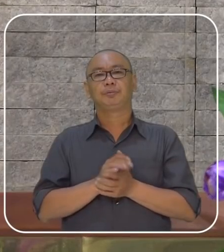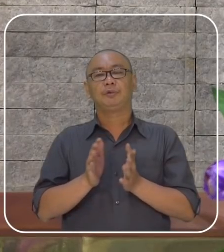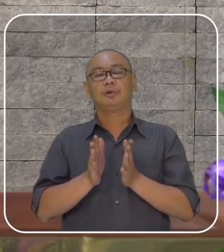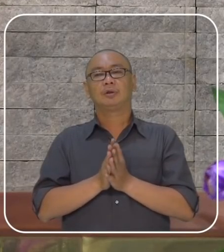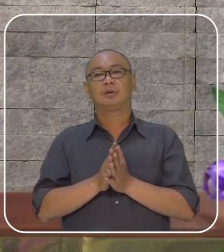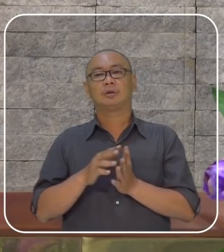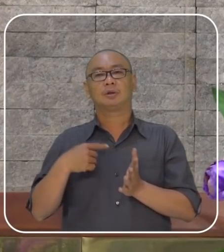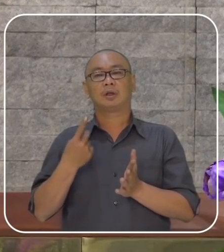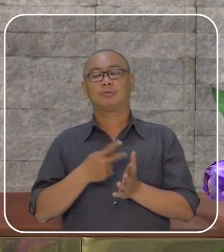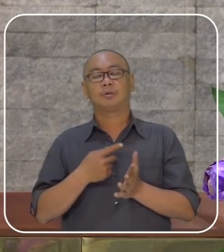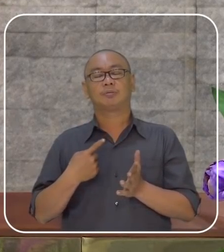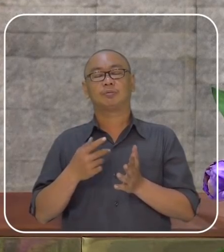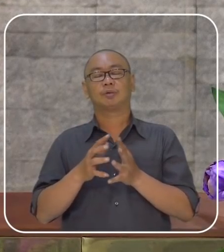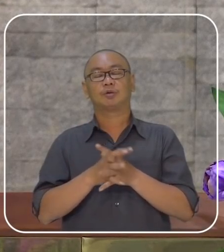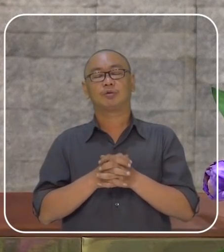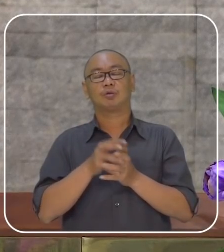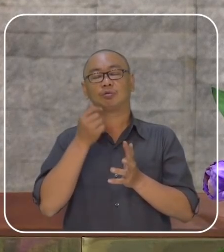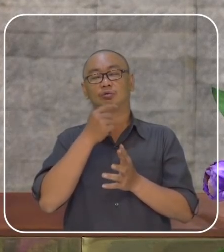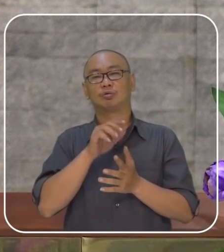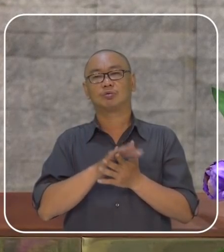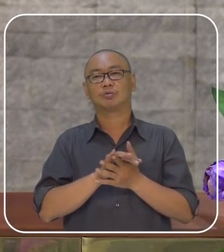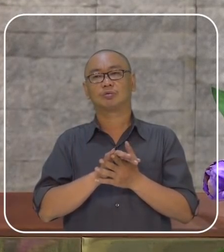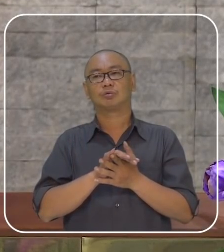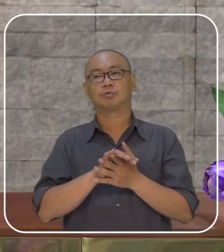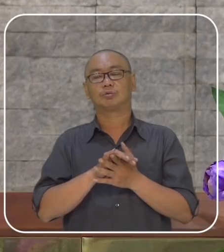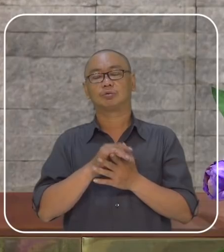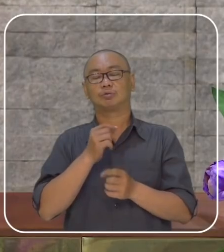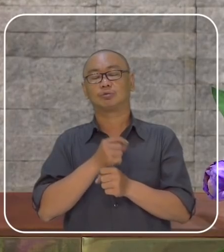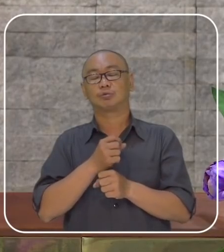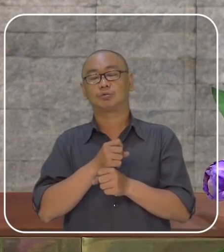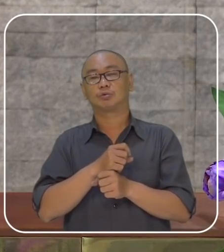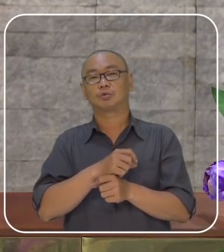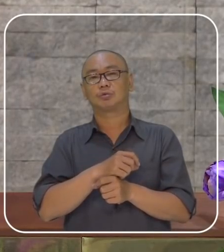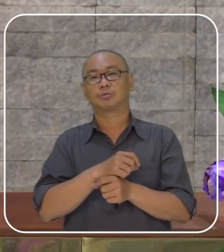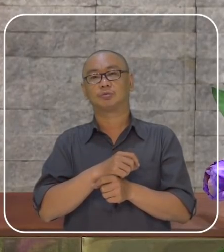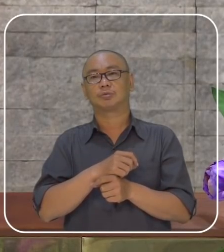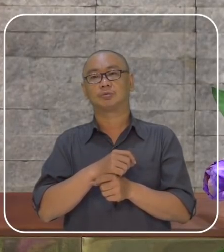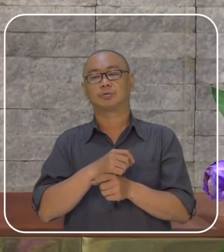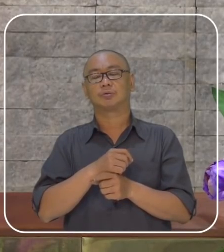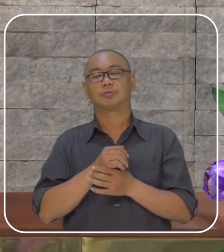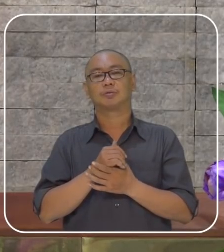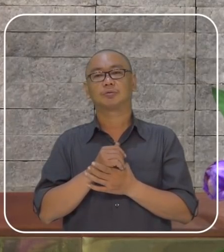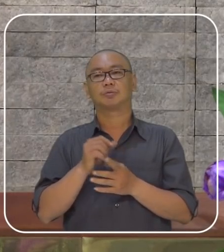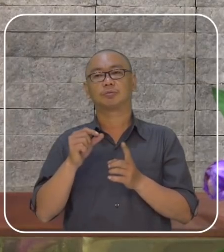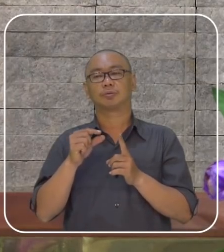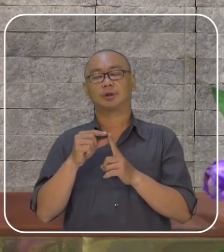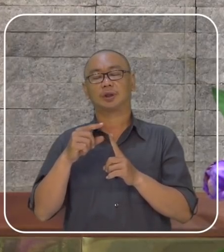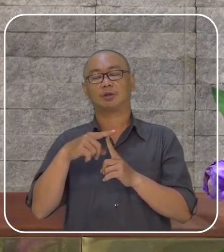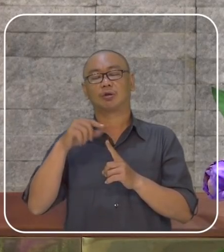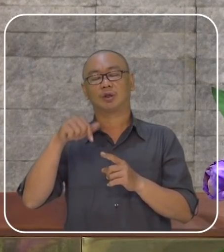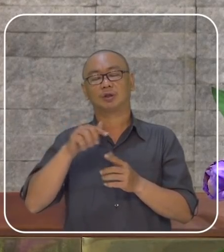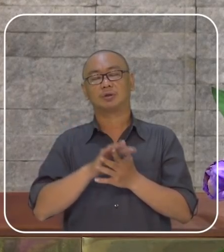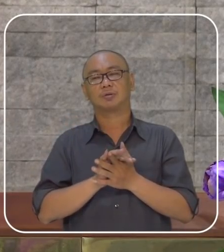Dan kami juga berdoa bagi gugus tugas penanganan COVID dari GKI Peterongan ini, ya Tuhan biarlah Engkau memberikan hikmat